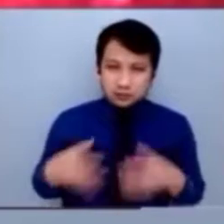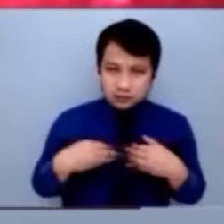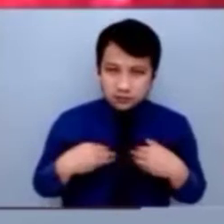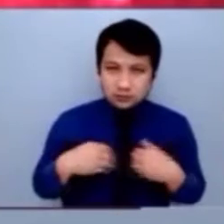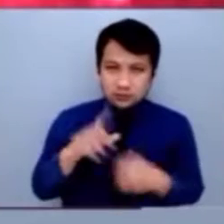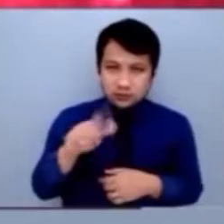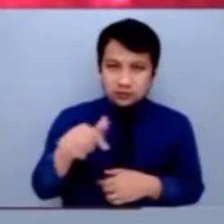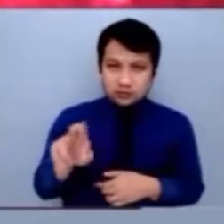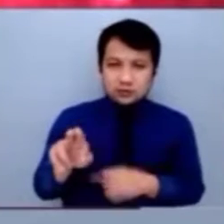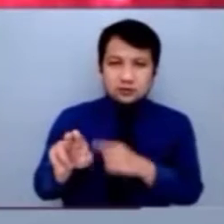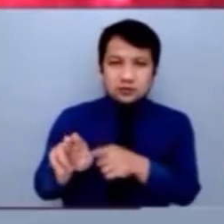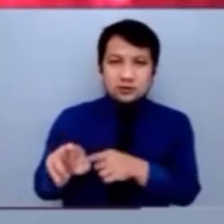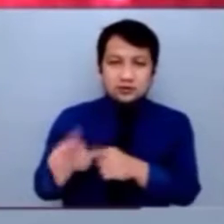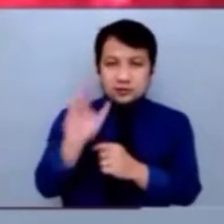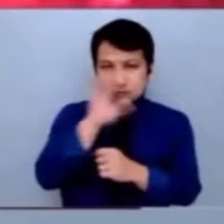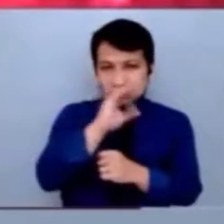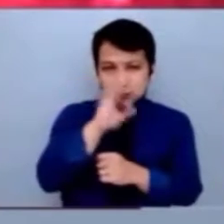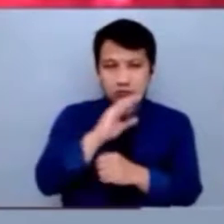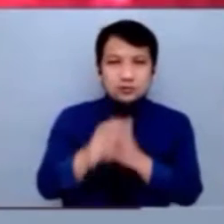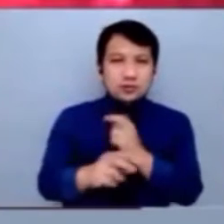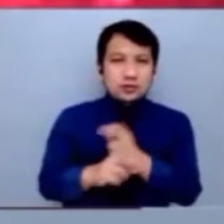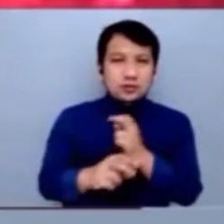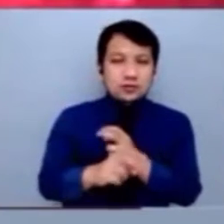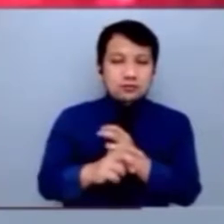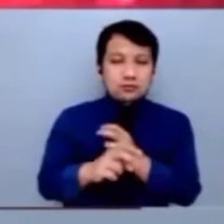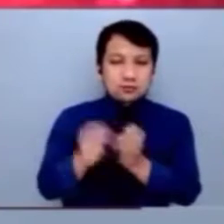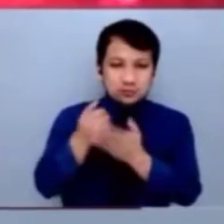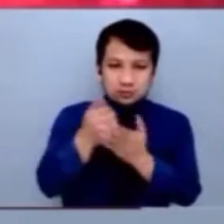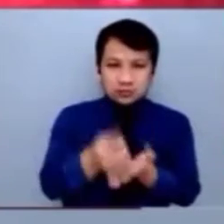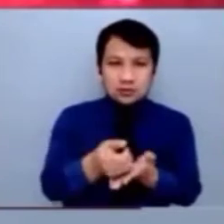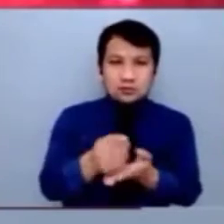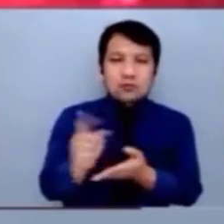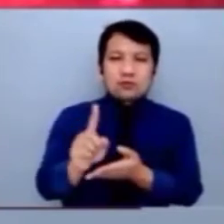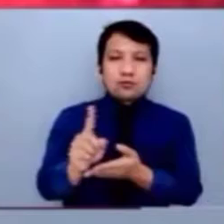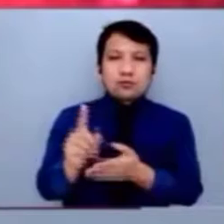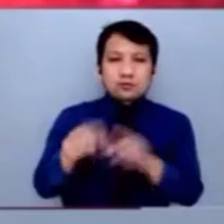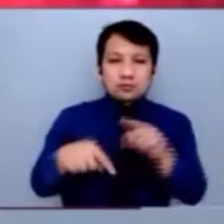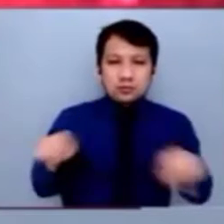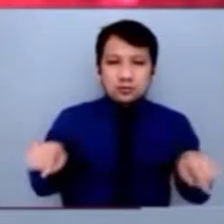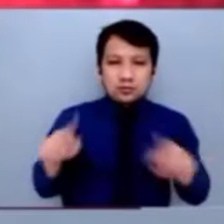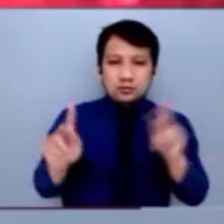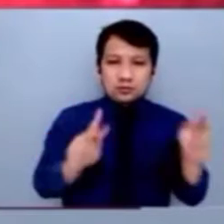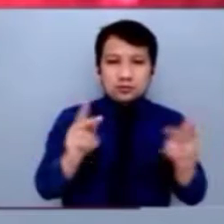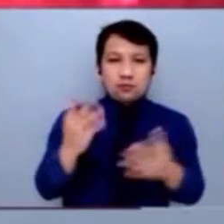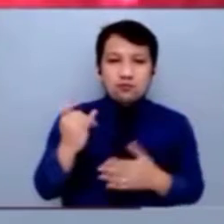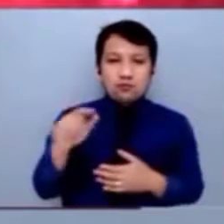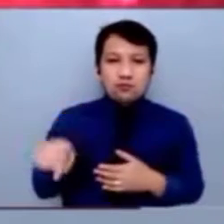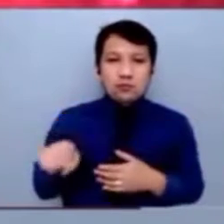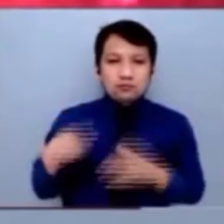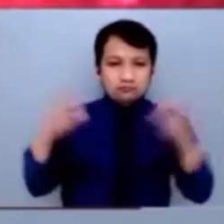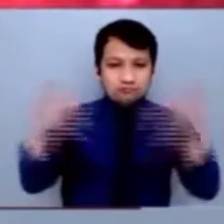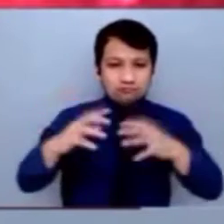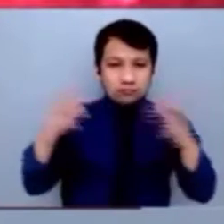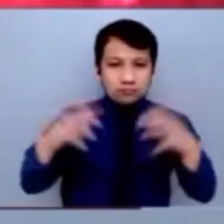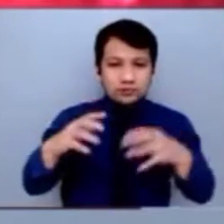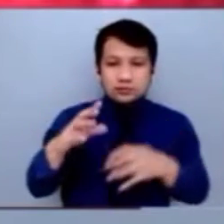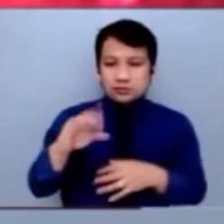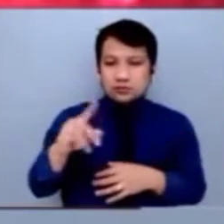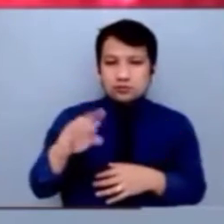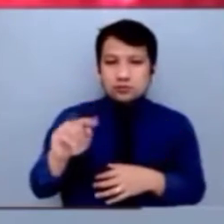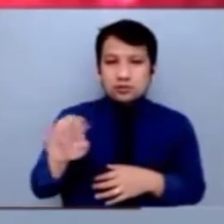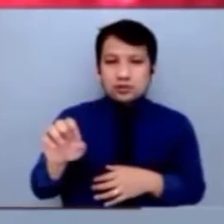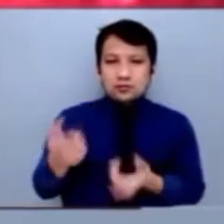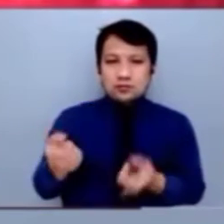Ng gobyerno sa Cebu, nahirap silang tugunan ang pangangailangan ng kanilang mga kababayan matapos ang pagtama ng bagyong Odette. Kaya